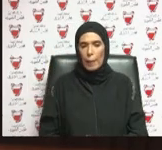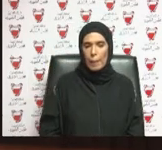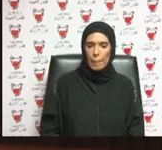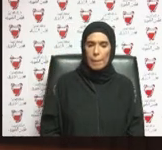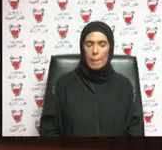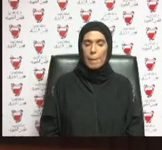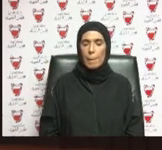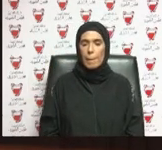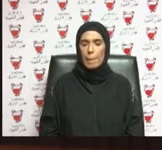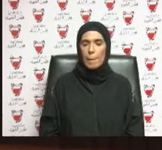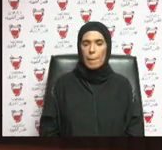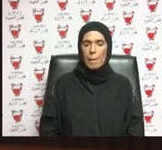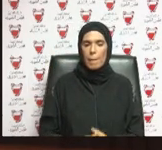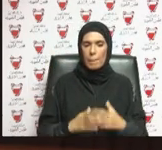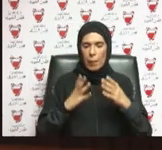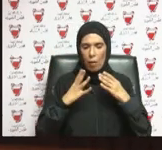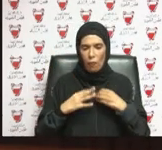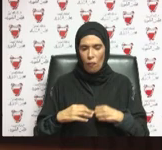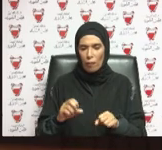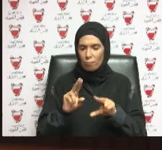سيد الرئيس، لقد فقدنا المعلم